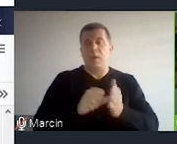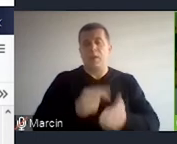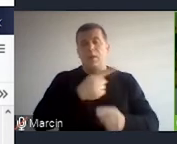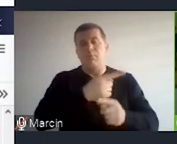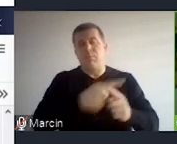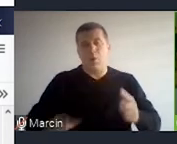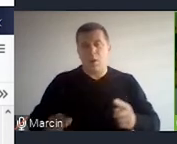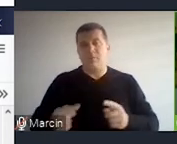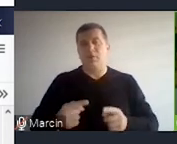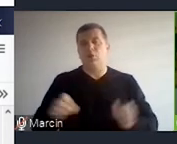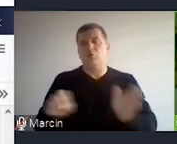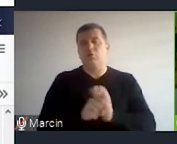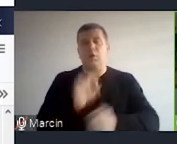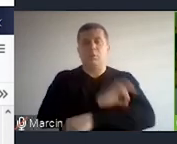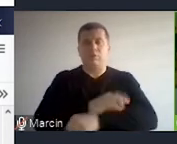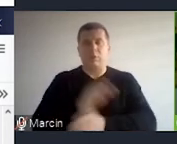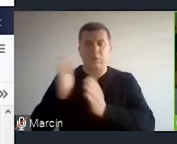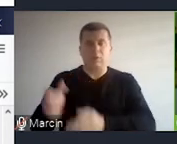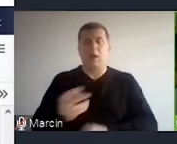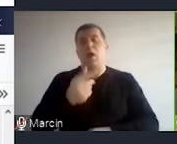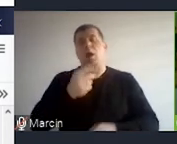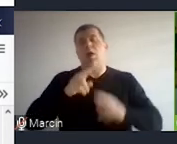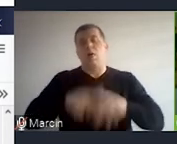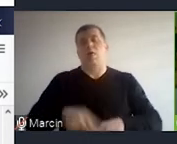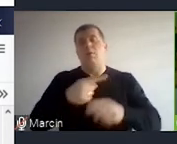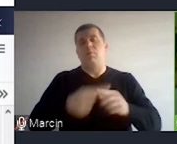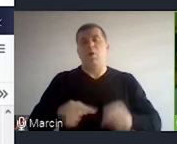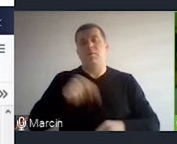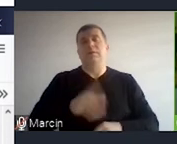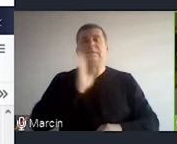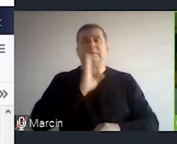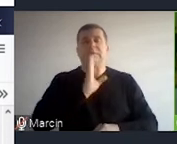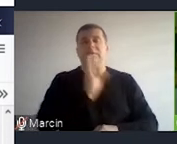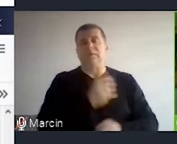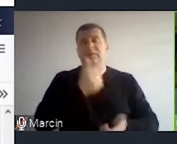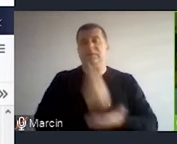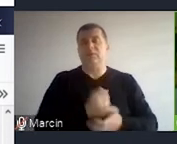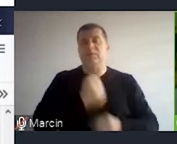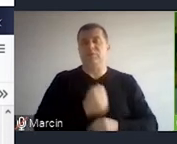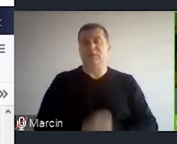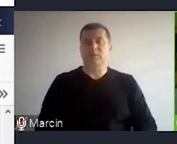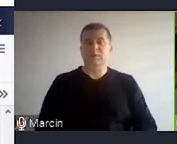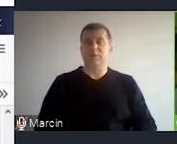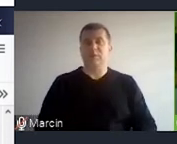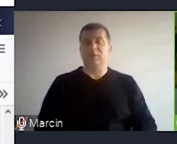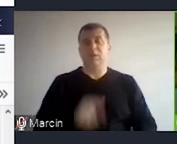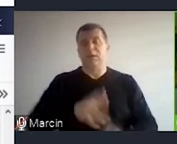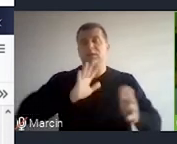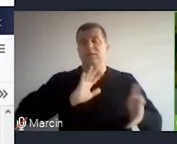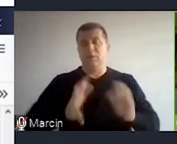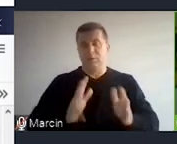połówkę wygospodarowuję do projektu, a drugie pół zostaje na starych zasadach. Oczywiście tym